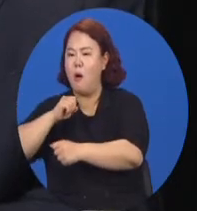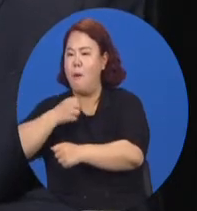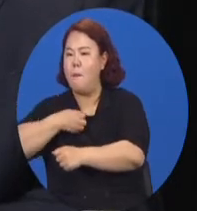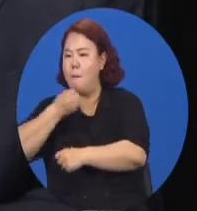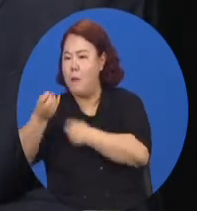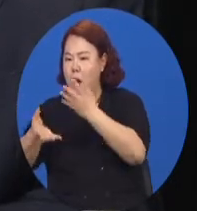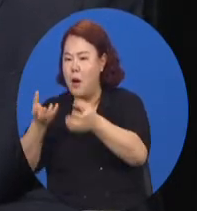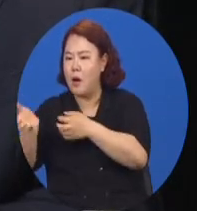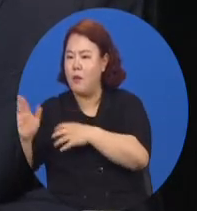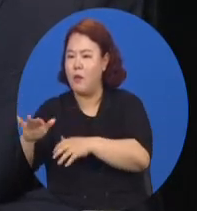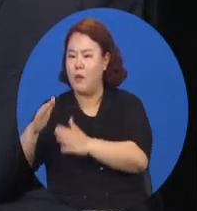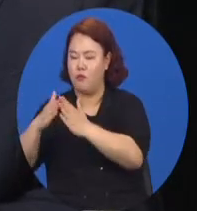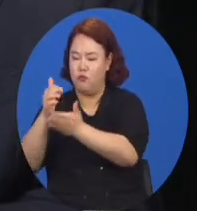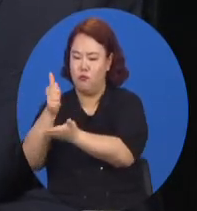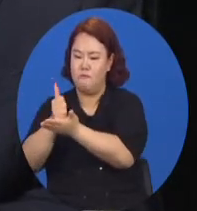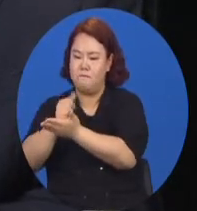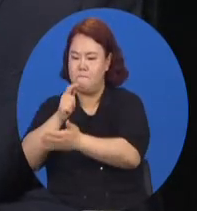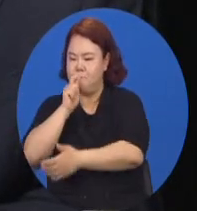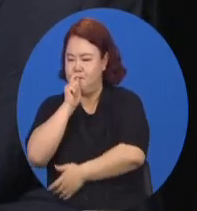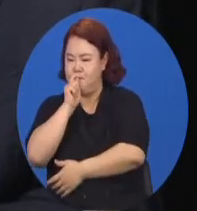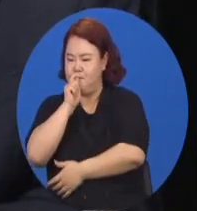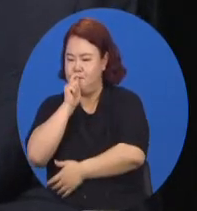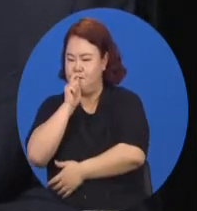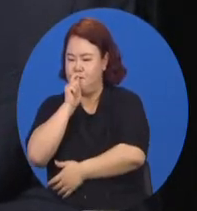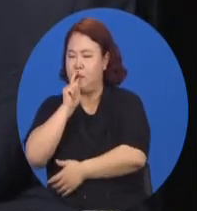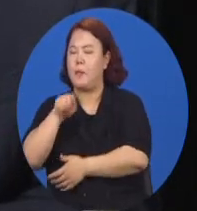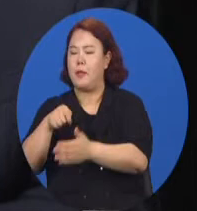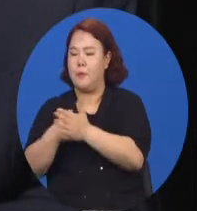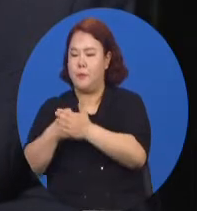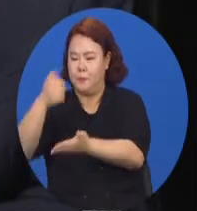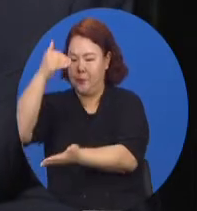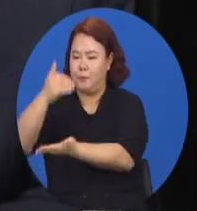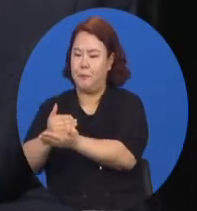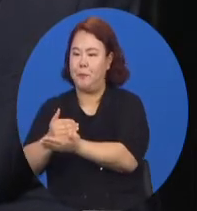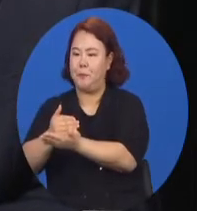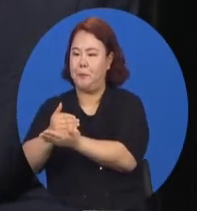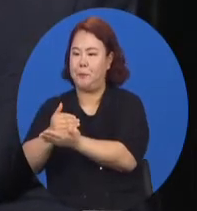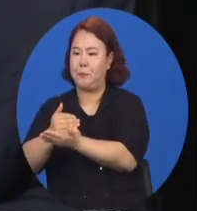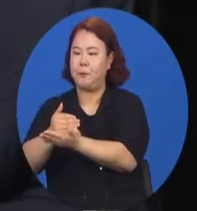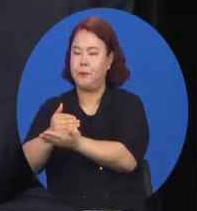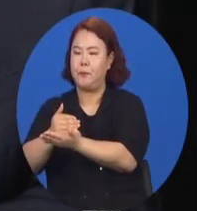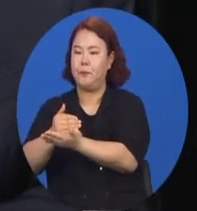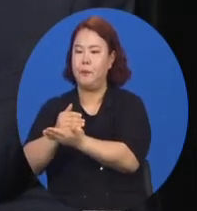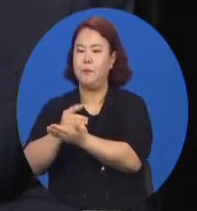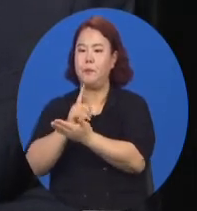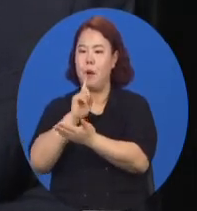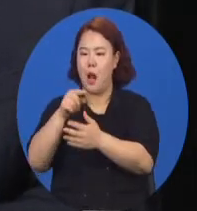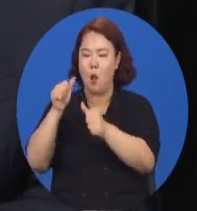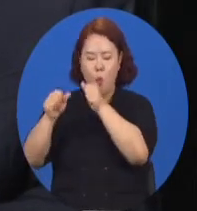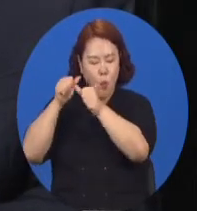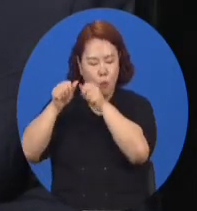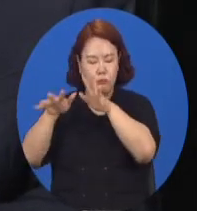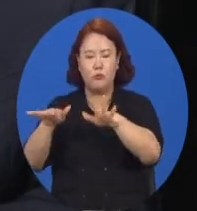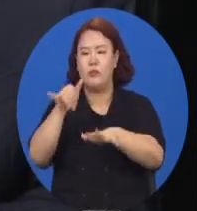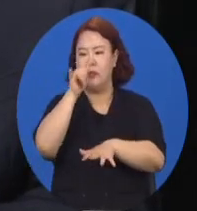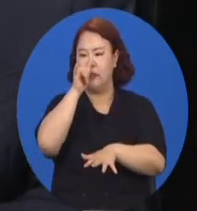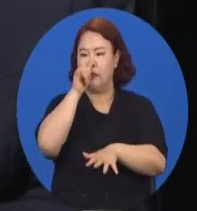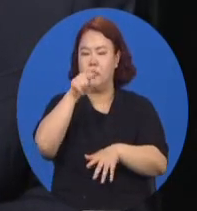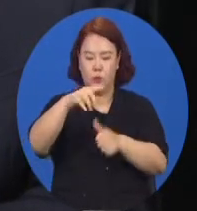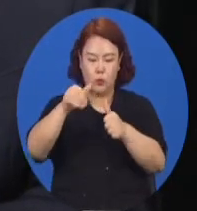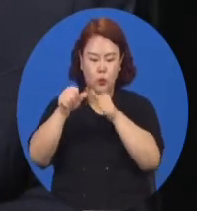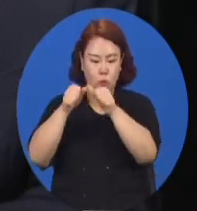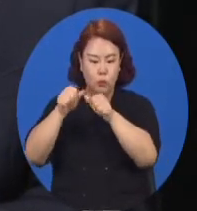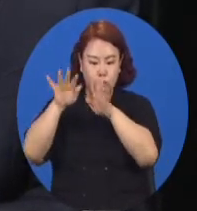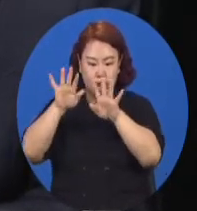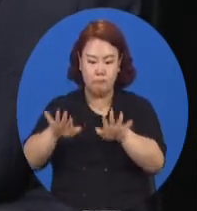군수께서 묵묵부답으로 일관해서 폐업을 했다. 그런 그 소문이 있습니다. 이 부분에 대해서 명확히